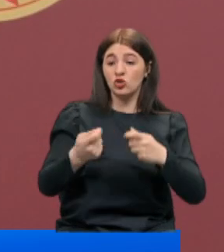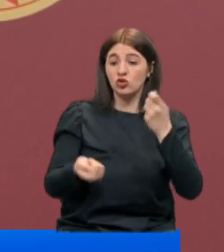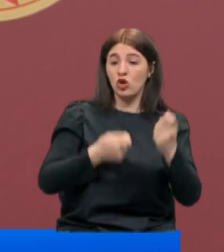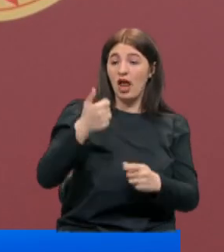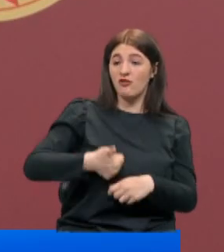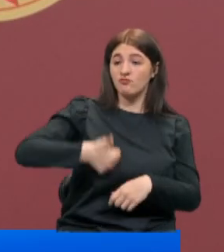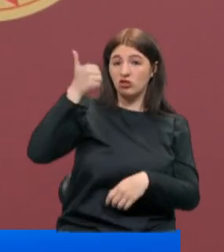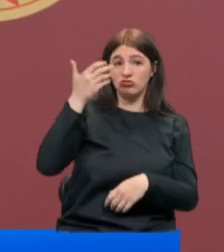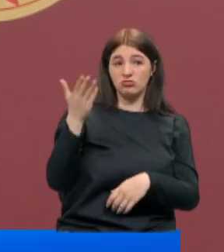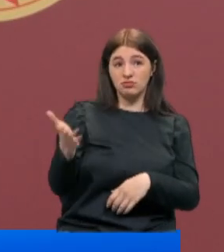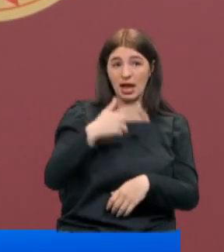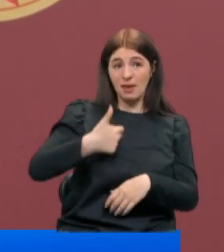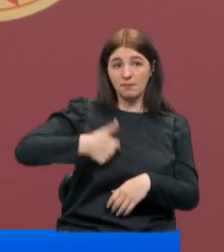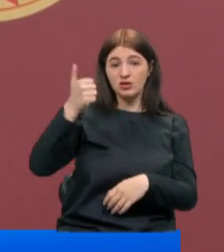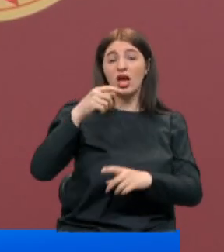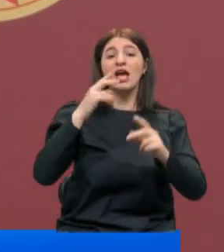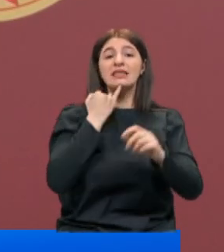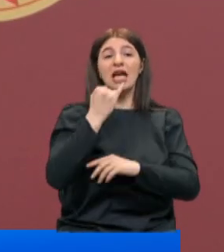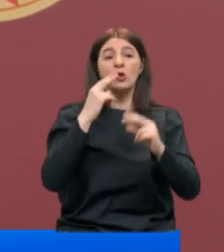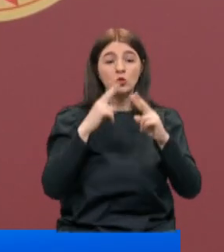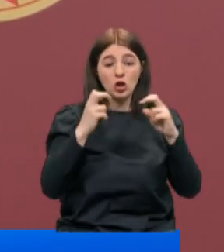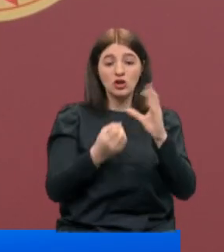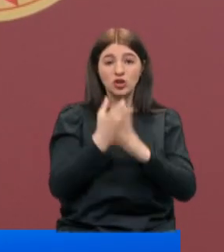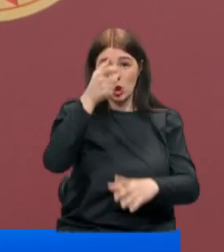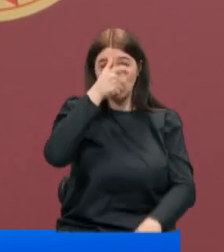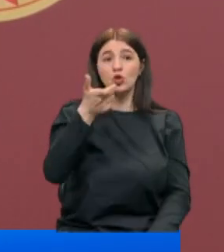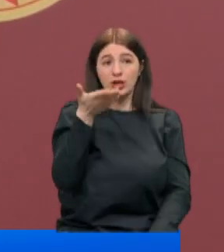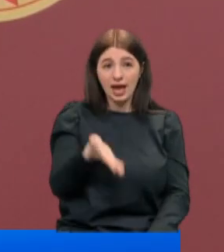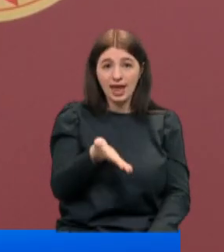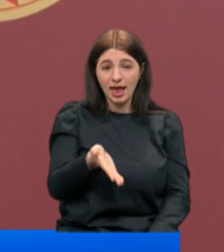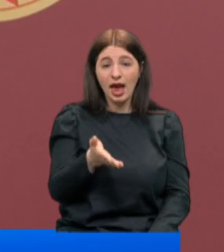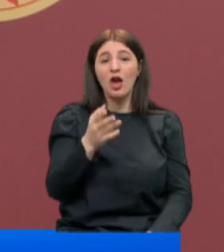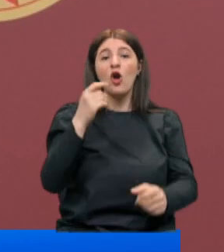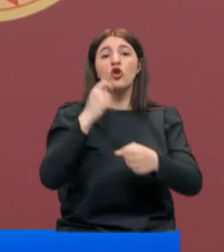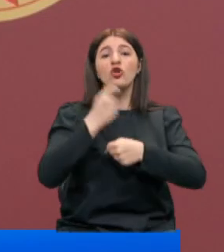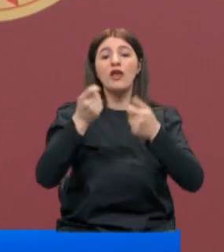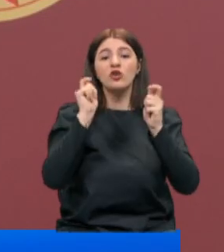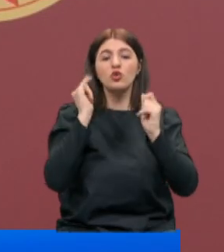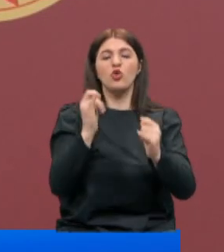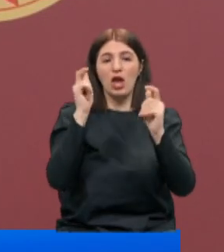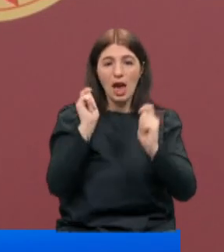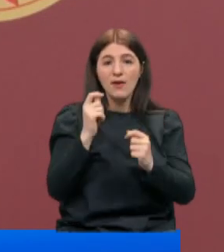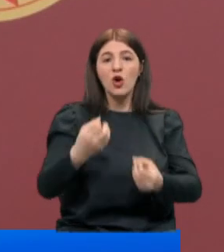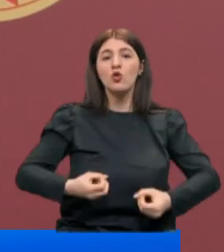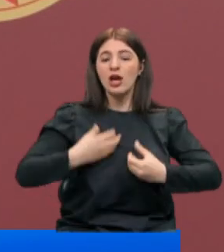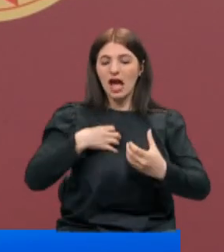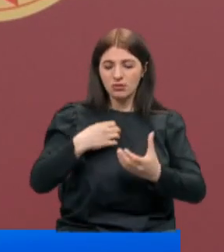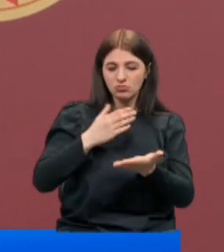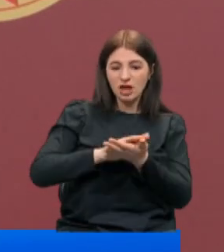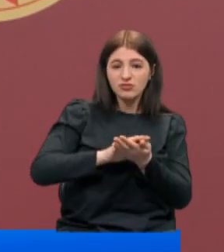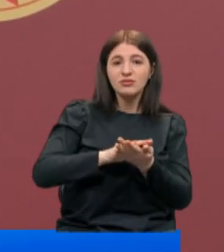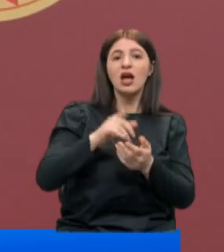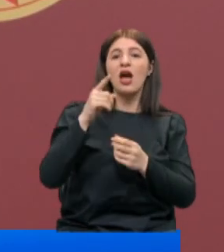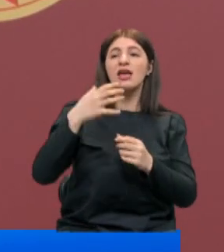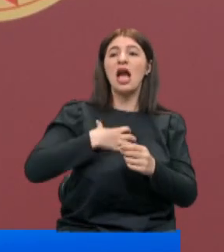başındaki belediye başkanına ziyarete soruşturma açılan ülkede görevini kötüye kullanan ürettiği de senf ekranı